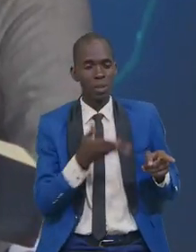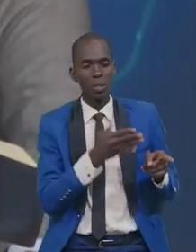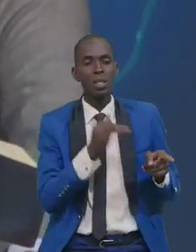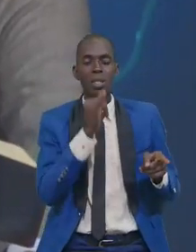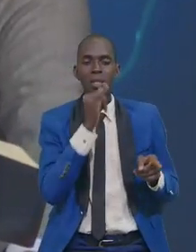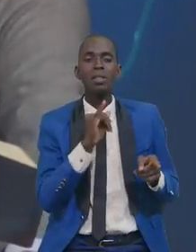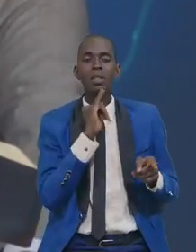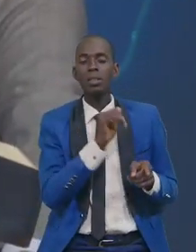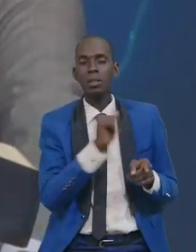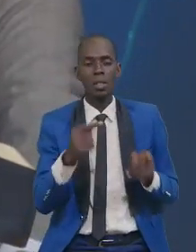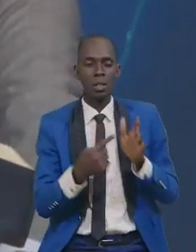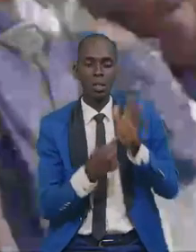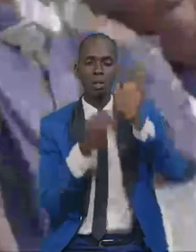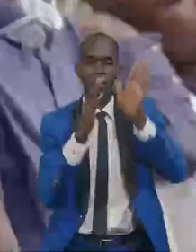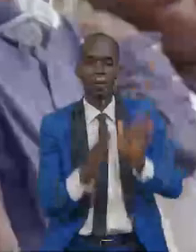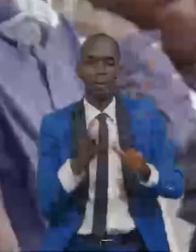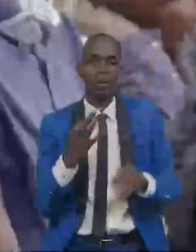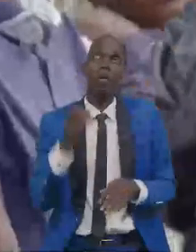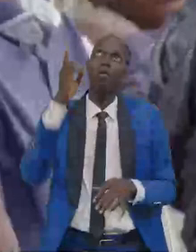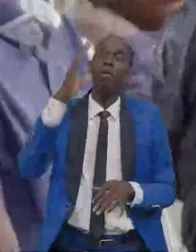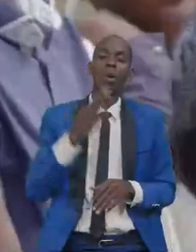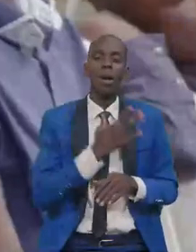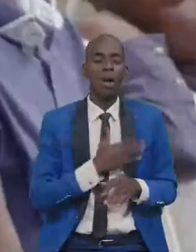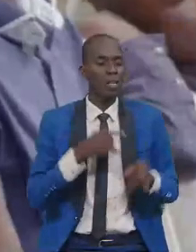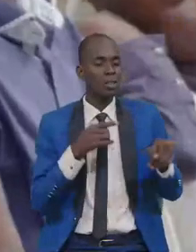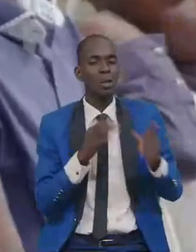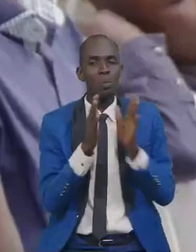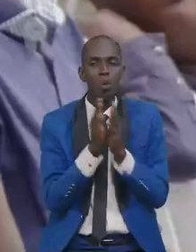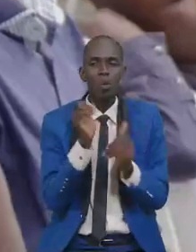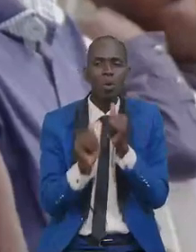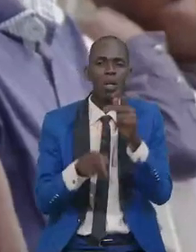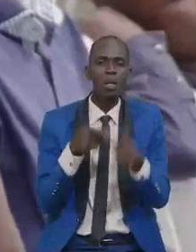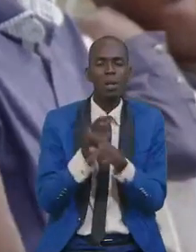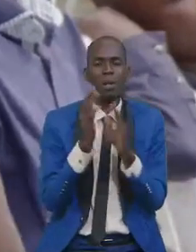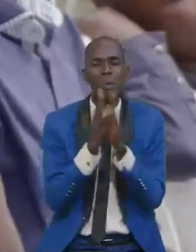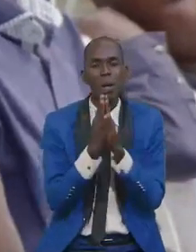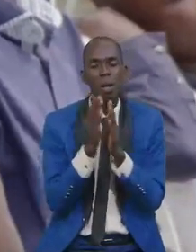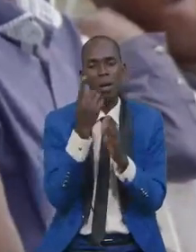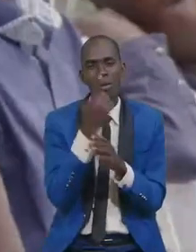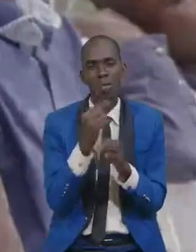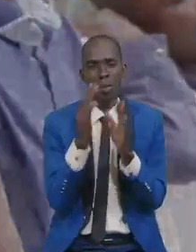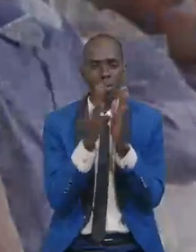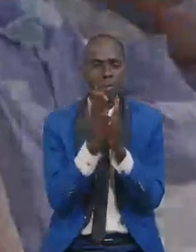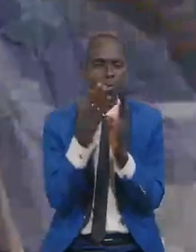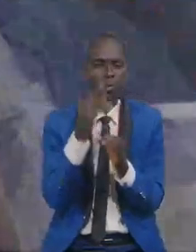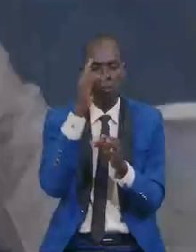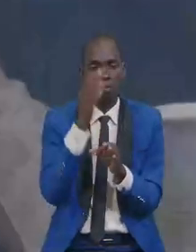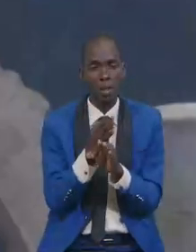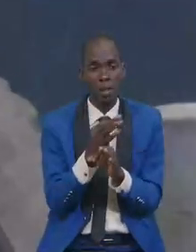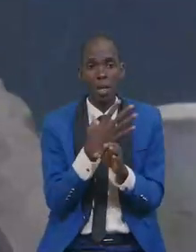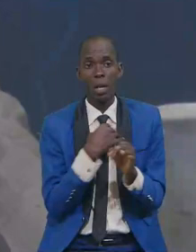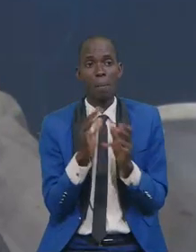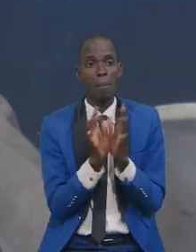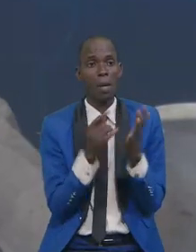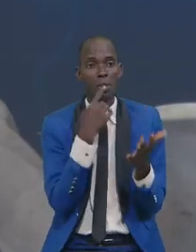Dieu et il prie. Quel type de prière? La prière de foi. Et il dit la prière